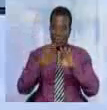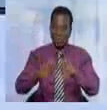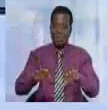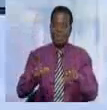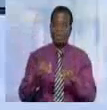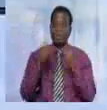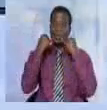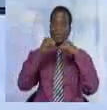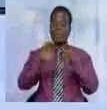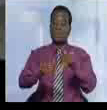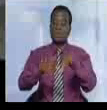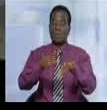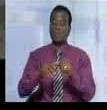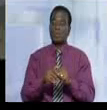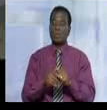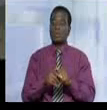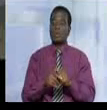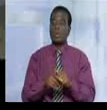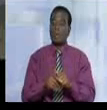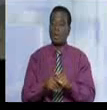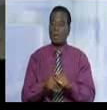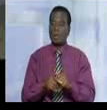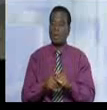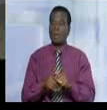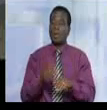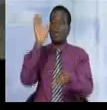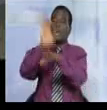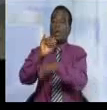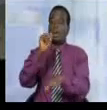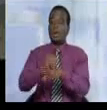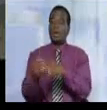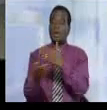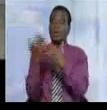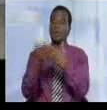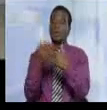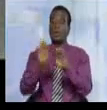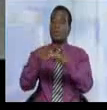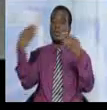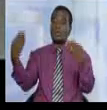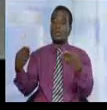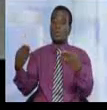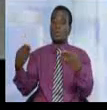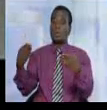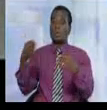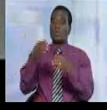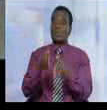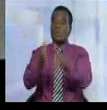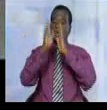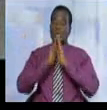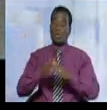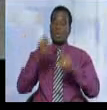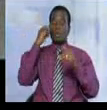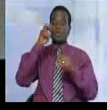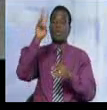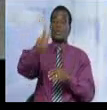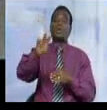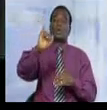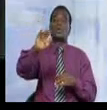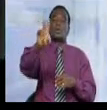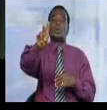Adama Kone, reportage. La Côte d'Ivoire facilite l'ouverture de ses portes aux demandeurs de visa.